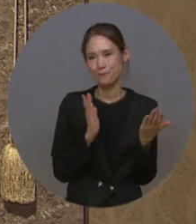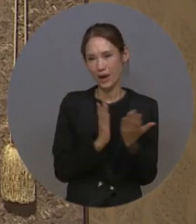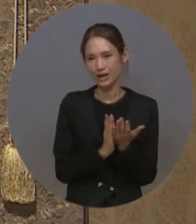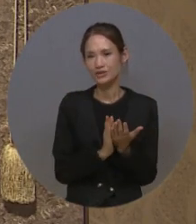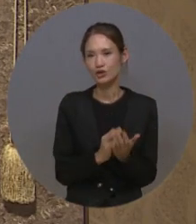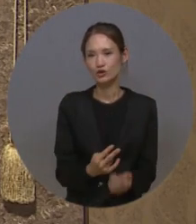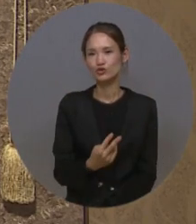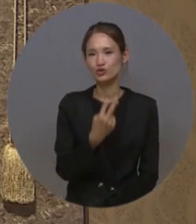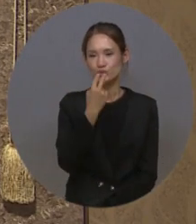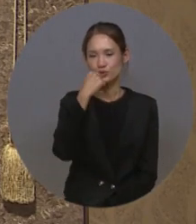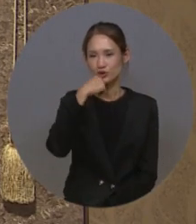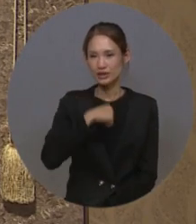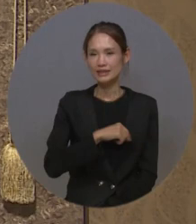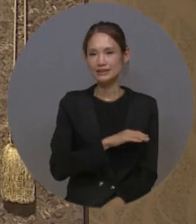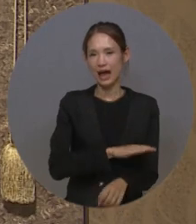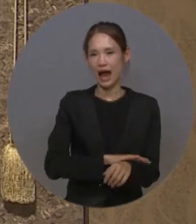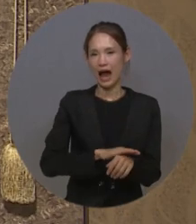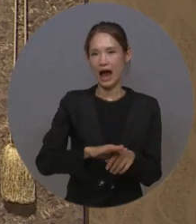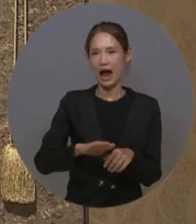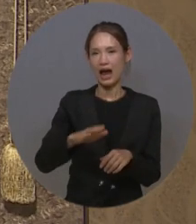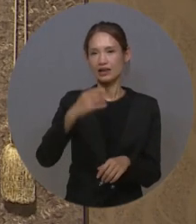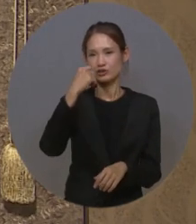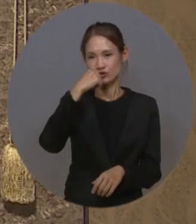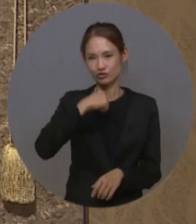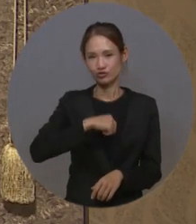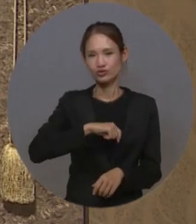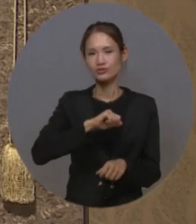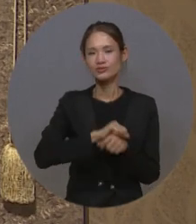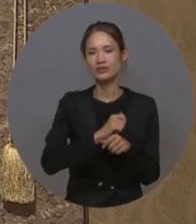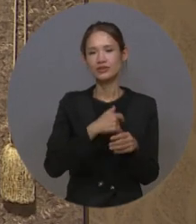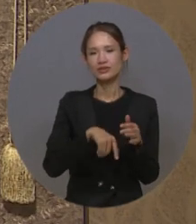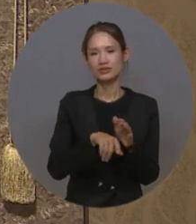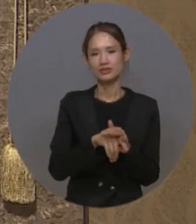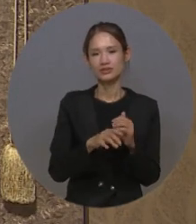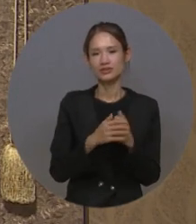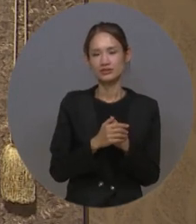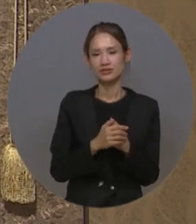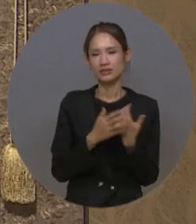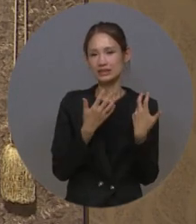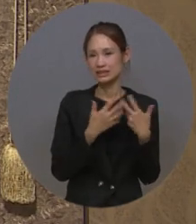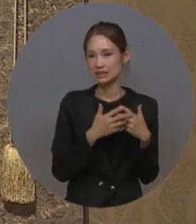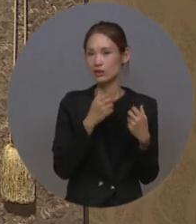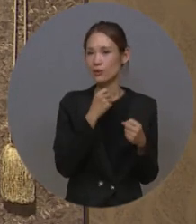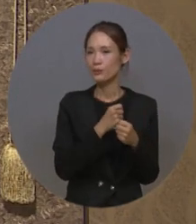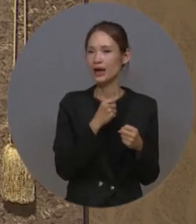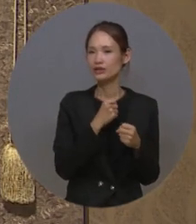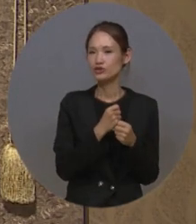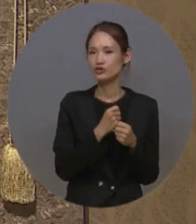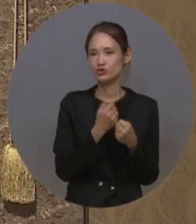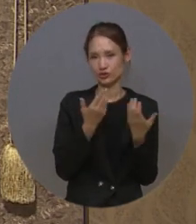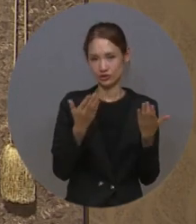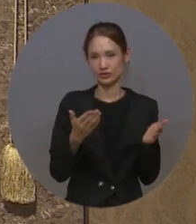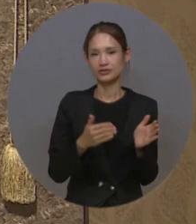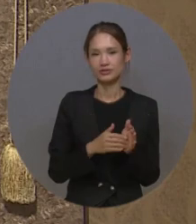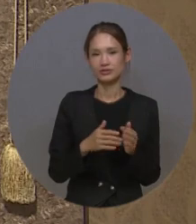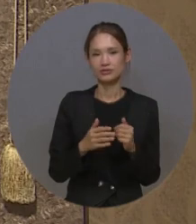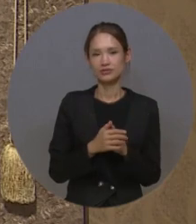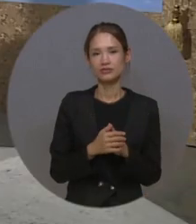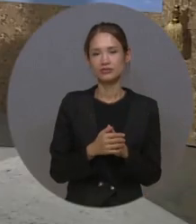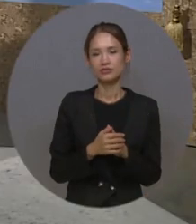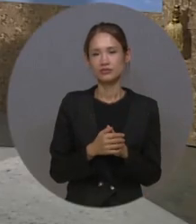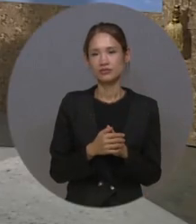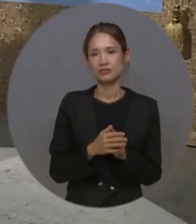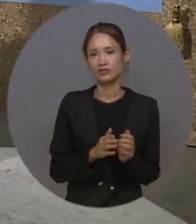숨이 잘 쉬어질 수 있는 상태가 유지될 수 있는 기구를 맞춰 제작해 드린 거죠. 예.